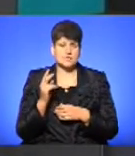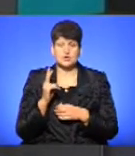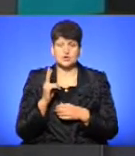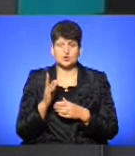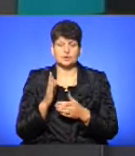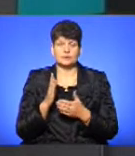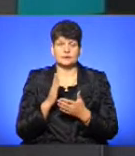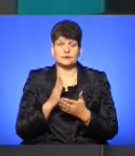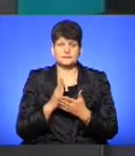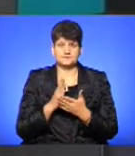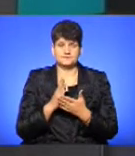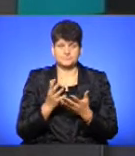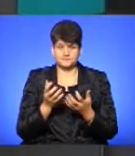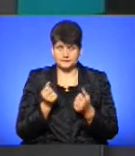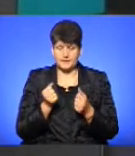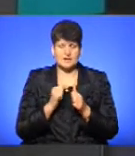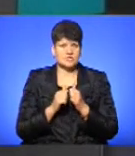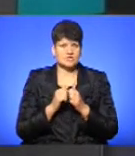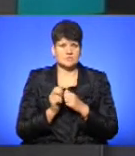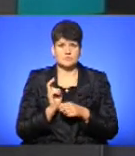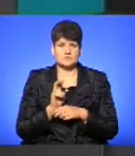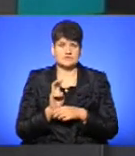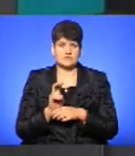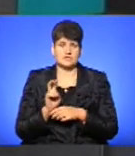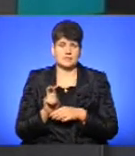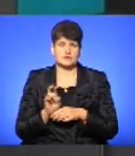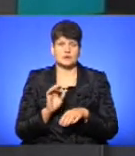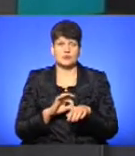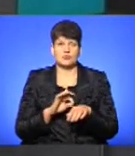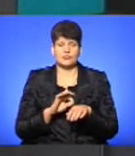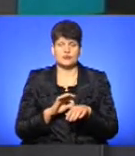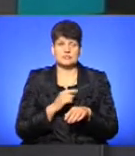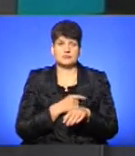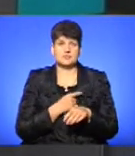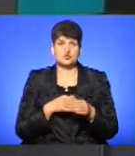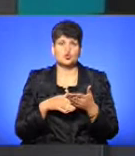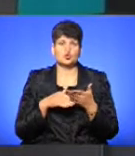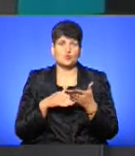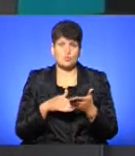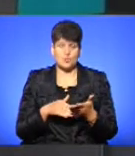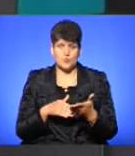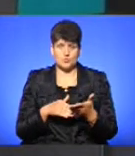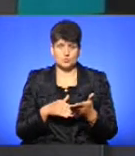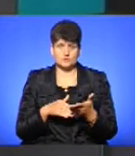на сторожі, і, відповідно, до них найчастіше звертаються люди за медичною допомогою.